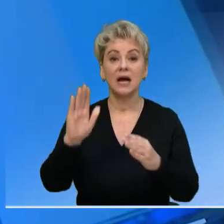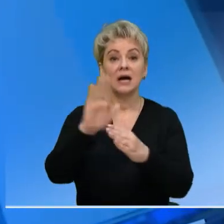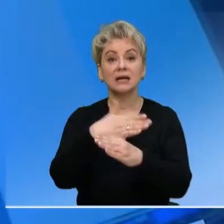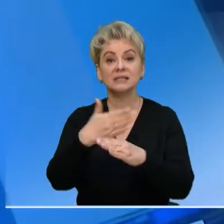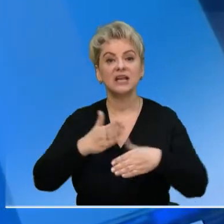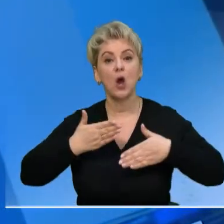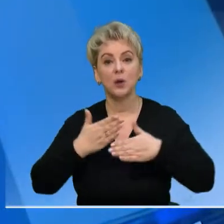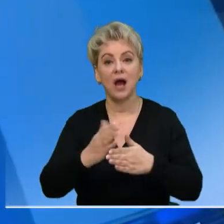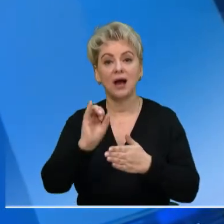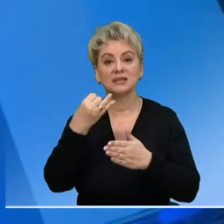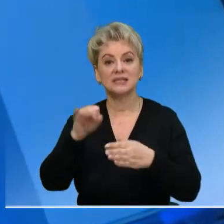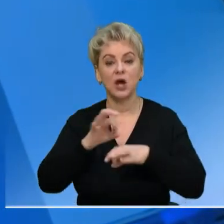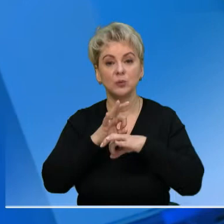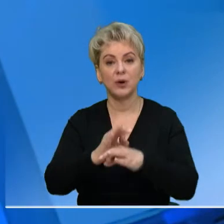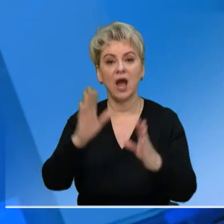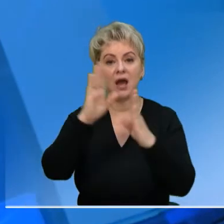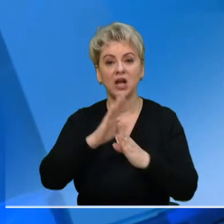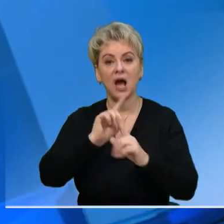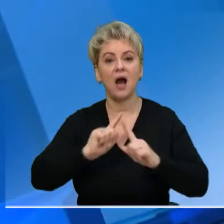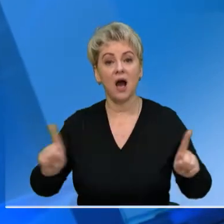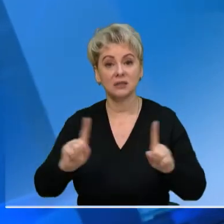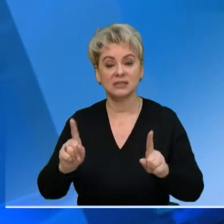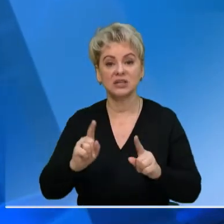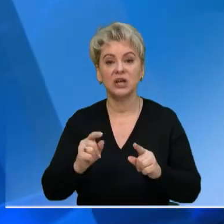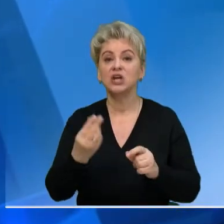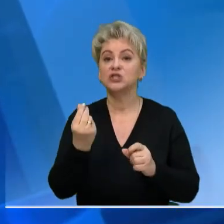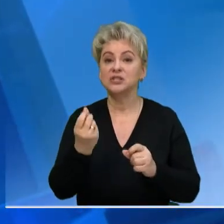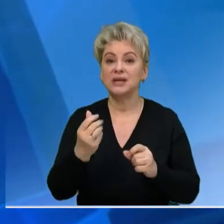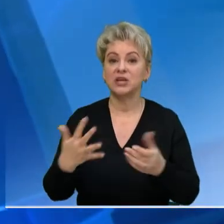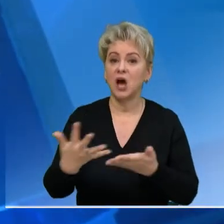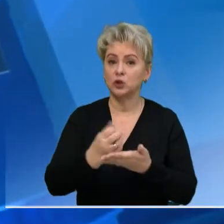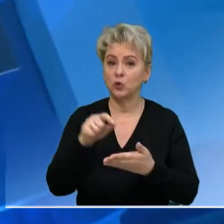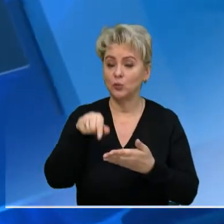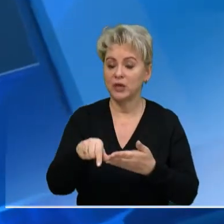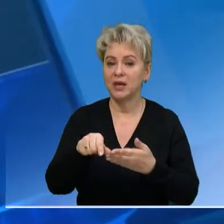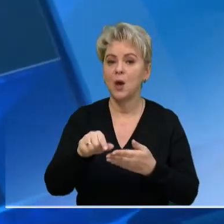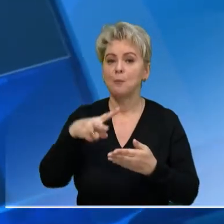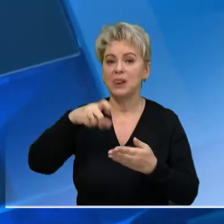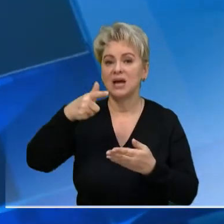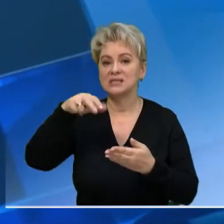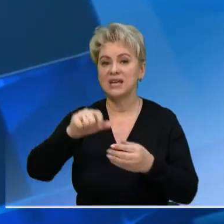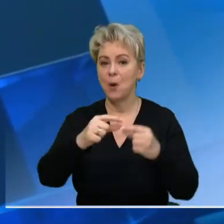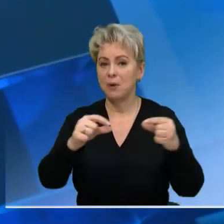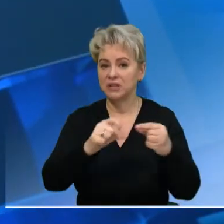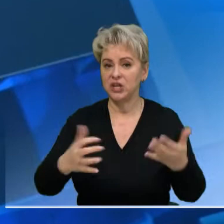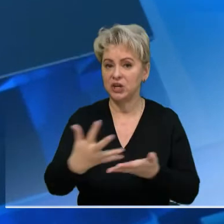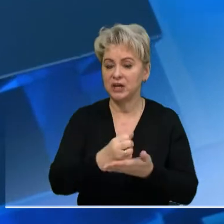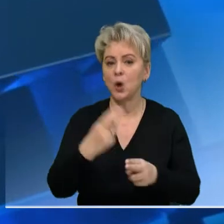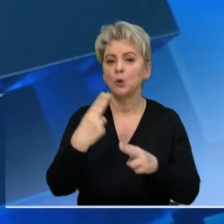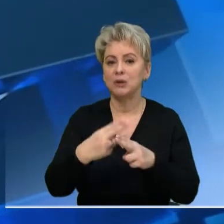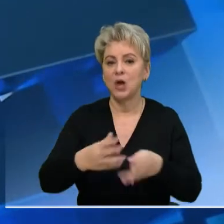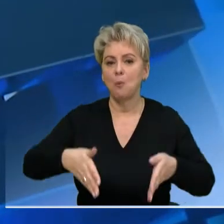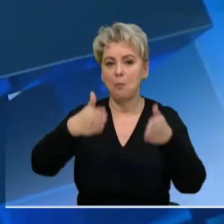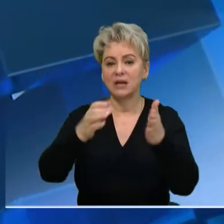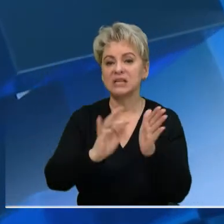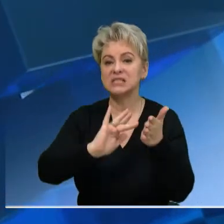«Разделяй и помогай» – в Аксае прошла экологическая акция. Средства от переработки и утилизации пластика, батареек, металлических